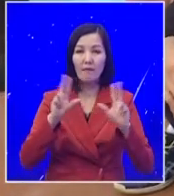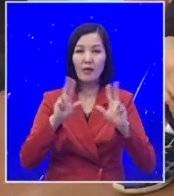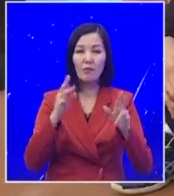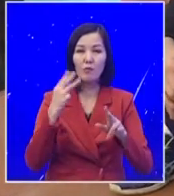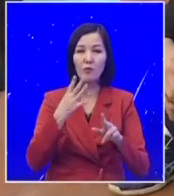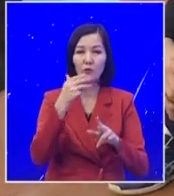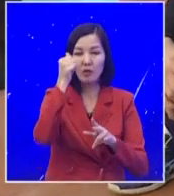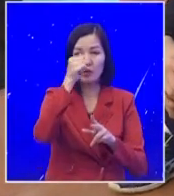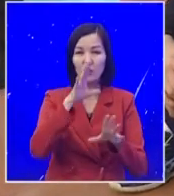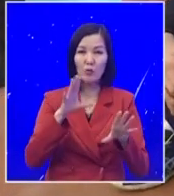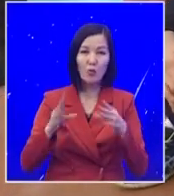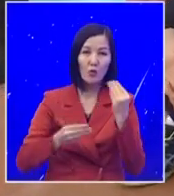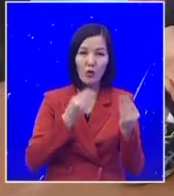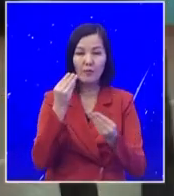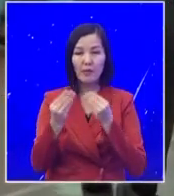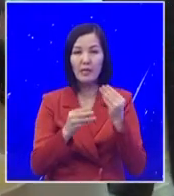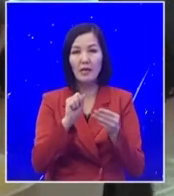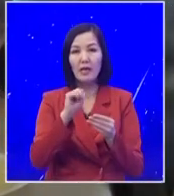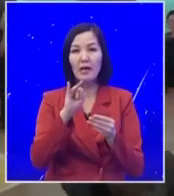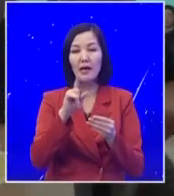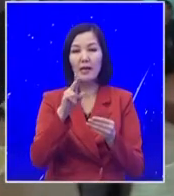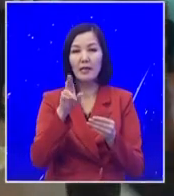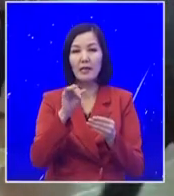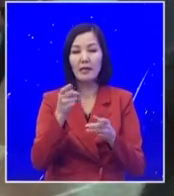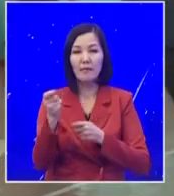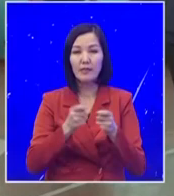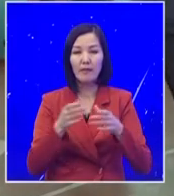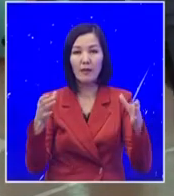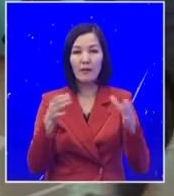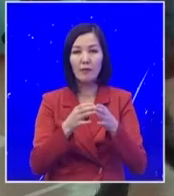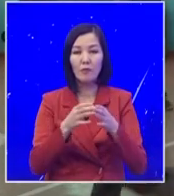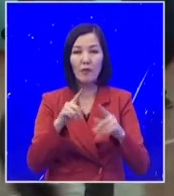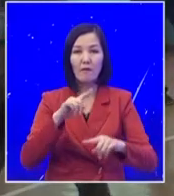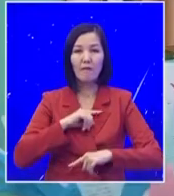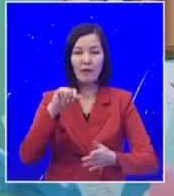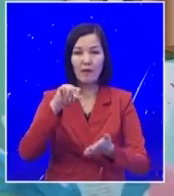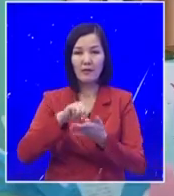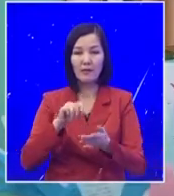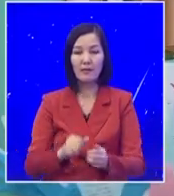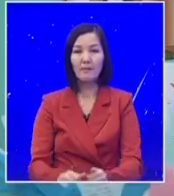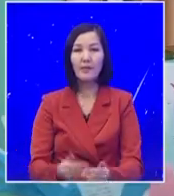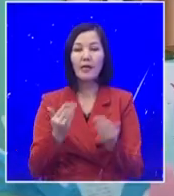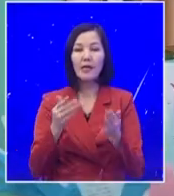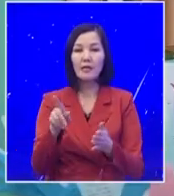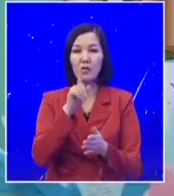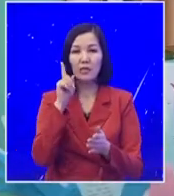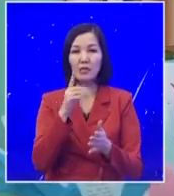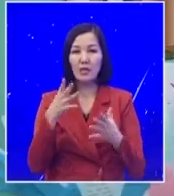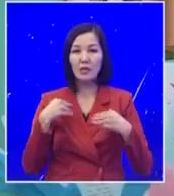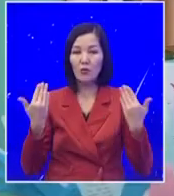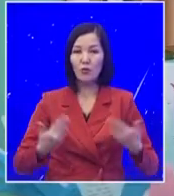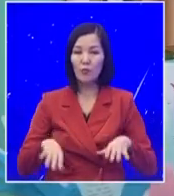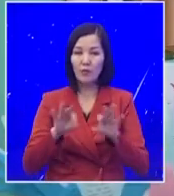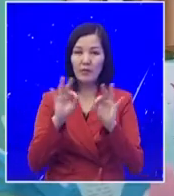35 жылдан бері сергетіп келеді. Айдар бастап келген Еңбекші ауылының командасы финалға сүрінбей жетті. Қазіргі айтатын жастарға салауатты өмір